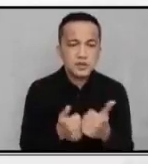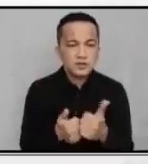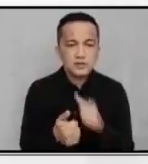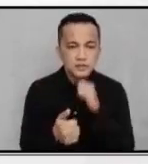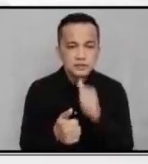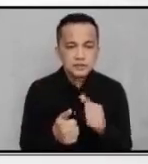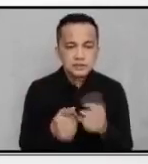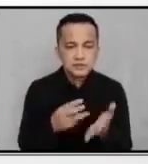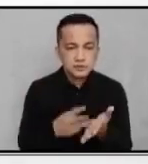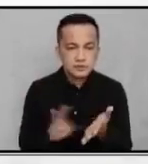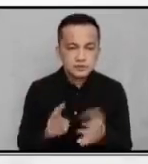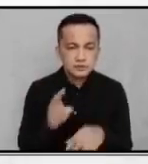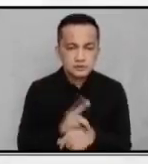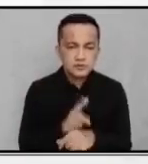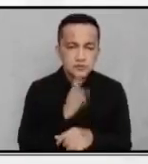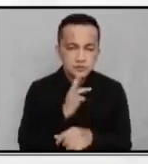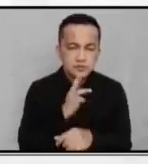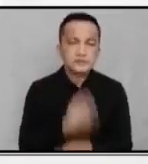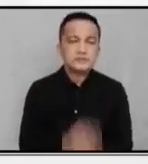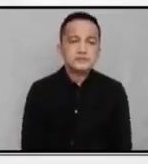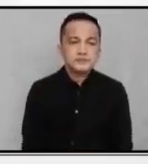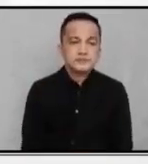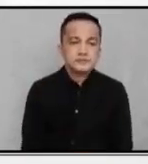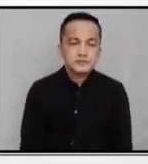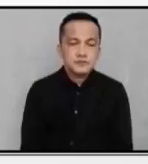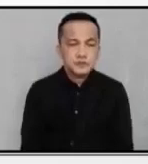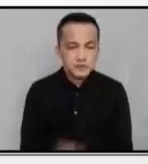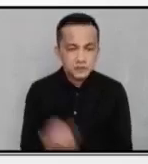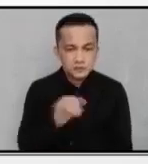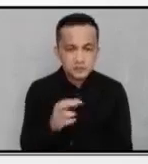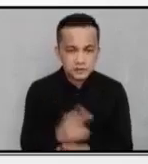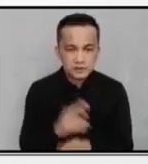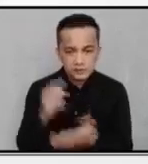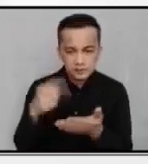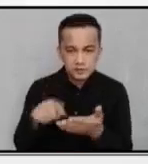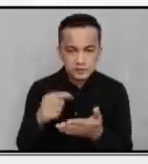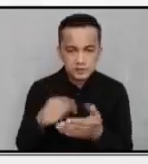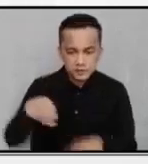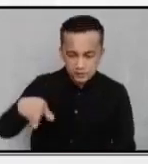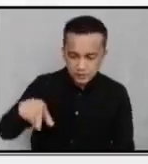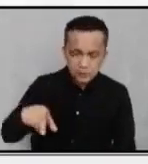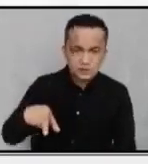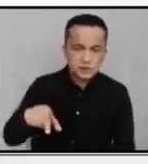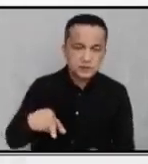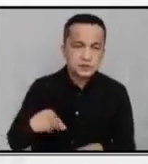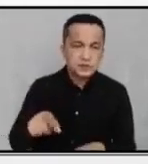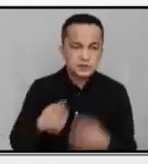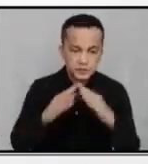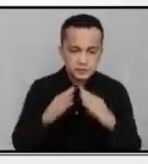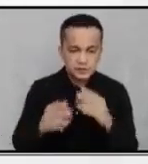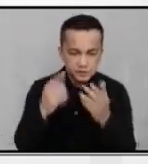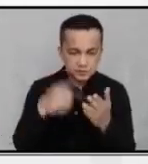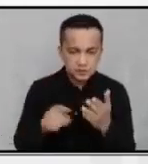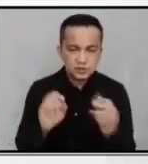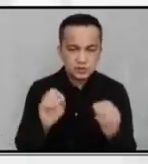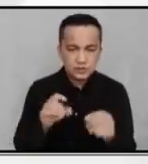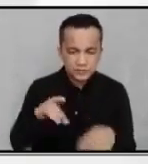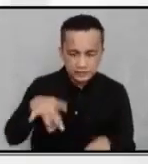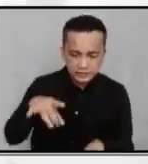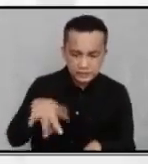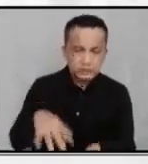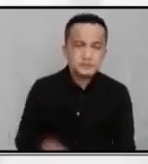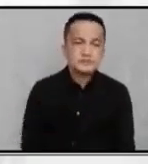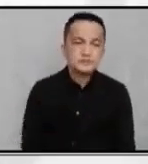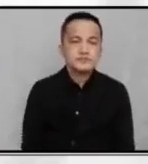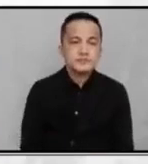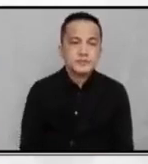ang ginagamit na tubig sa araw-araw. Gaya ng regular na inspeksyon sa mga gripo at tubo sa bahay na sinisiguradong wala itong mga leak o tulo. Paggamit